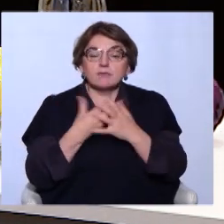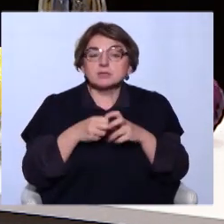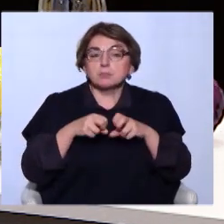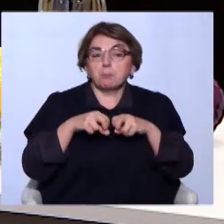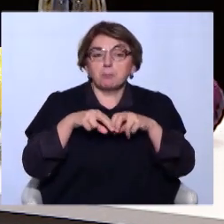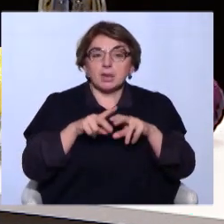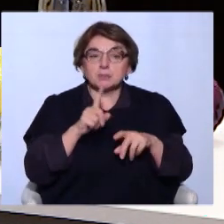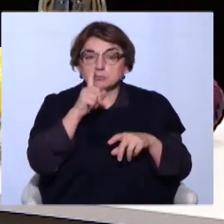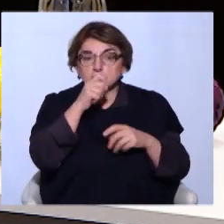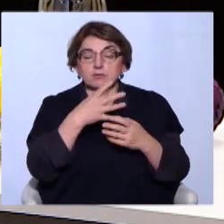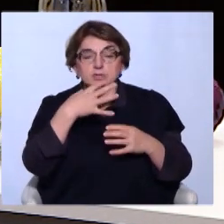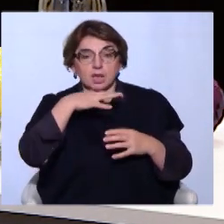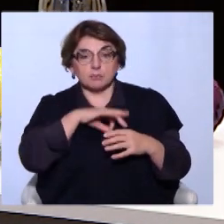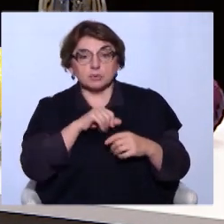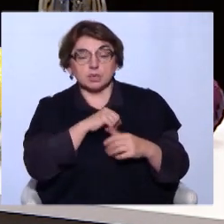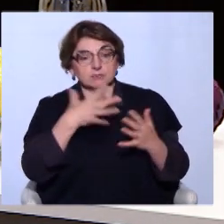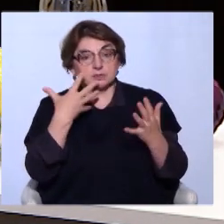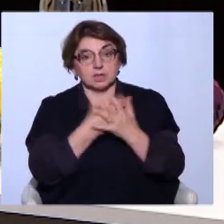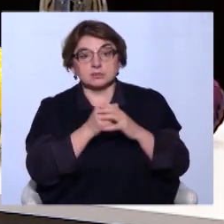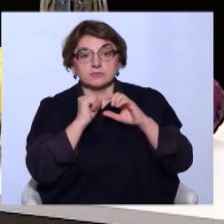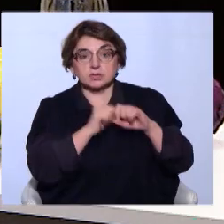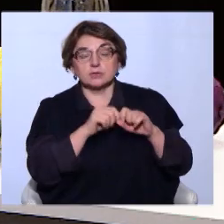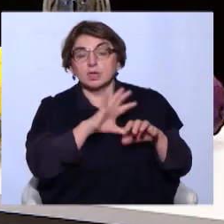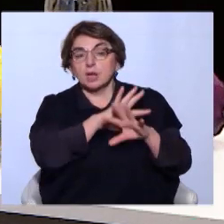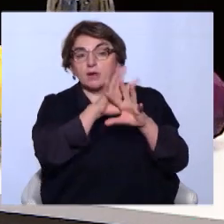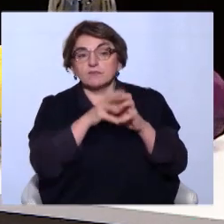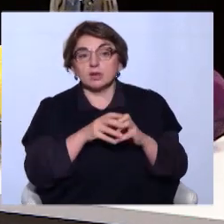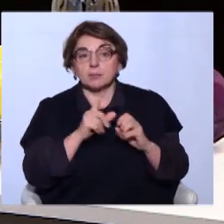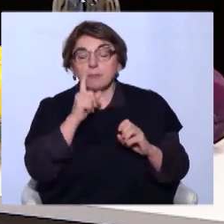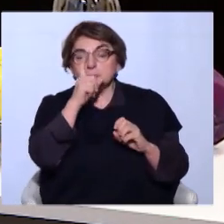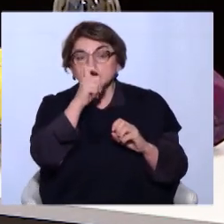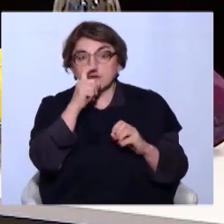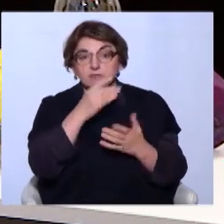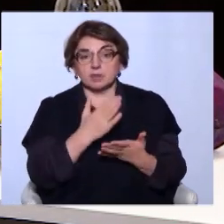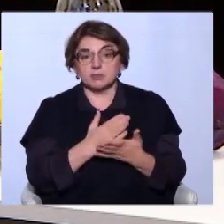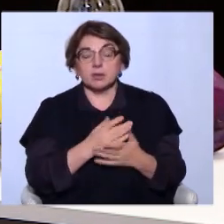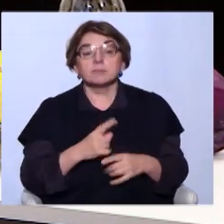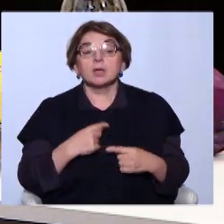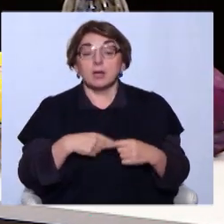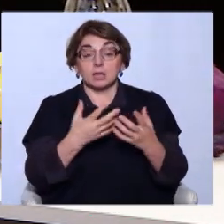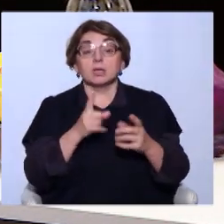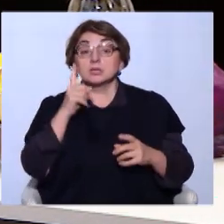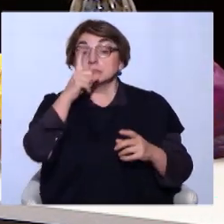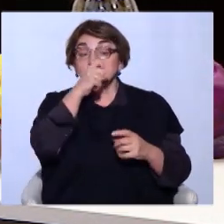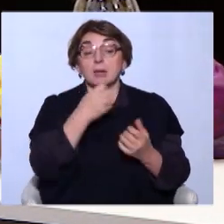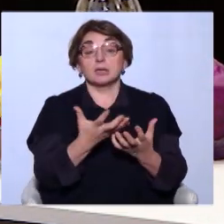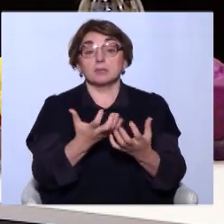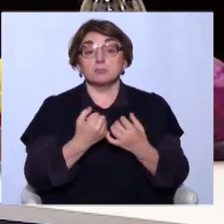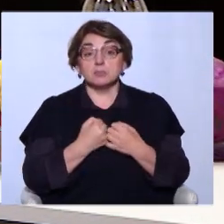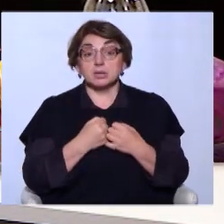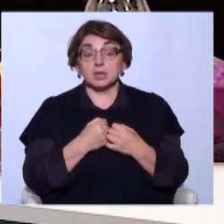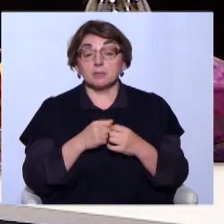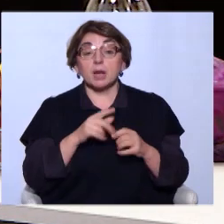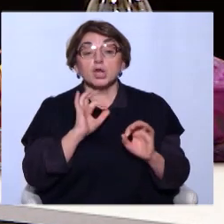ჭიანჭველის მჟავას იყენებს თავდაცვისათვის, ეს ყველაფერი მჟავებია. ძმარი მიიღება ღვინის